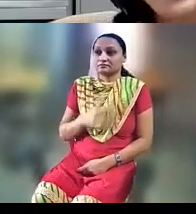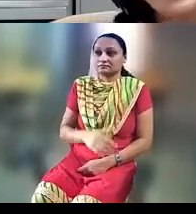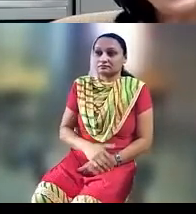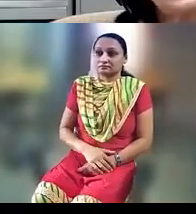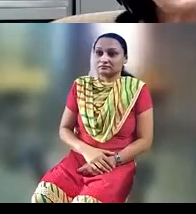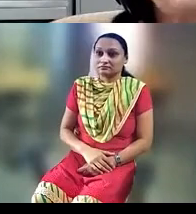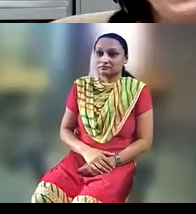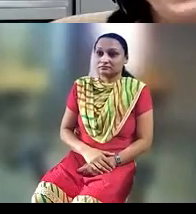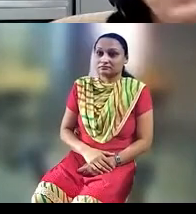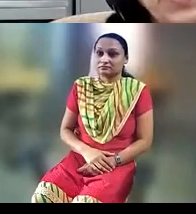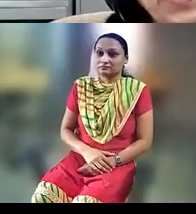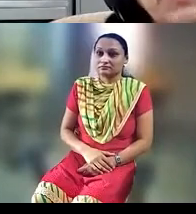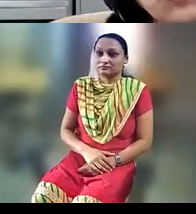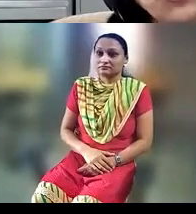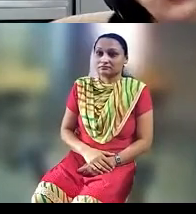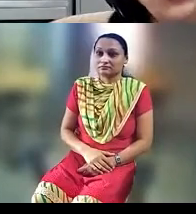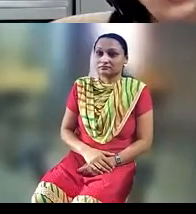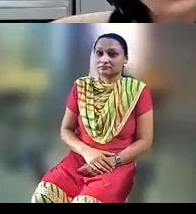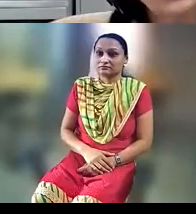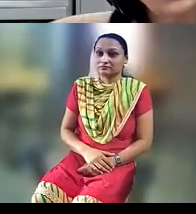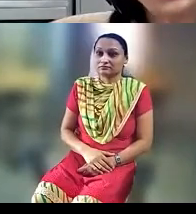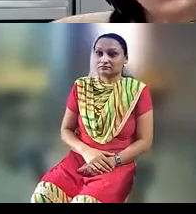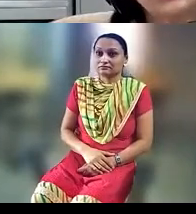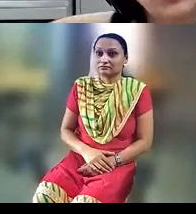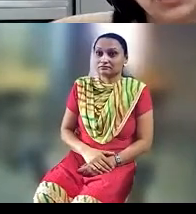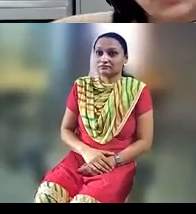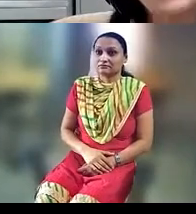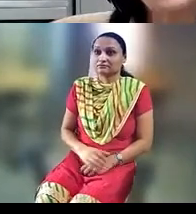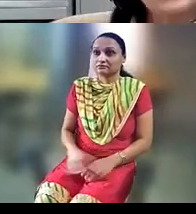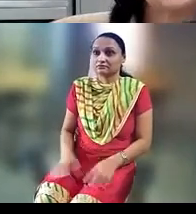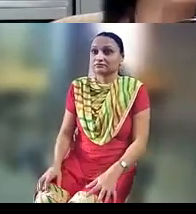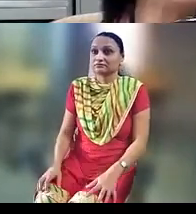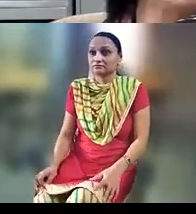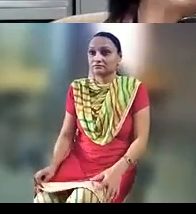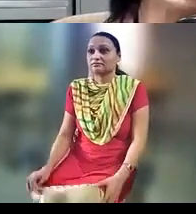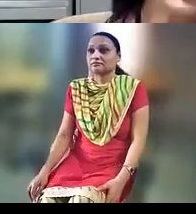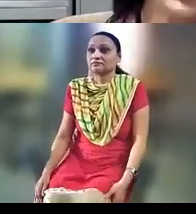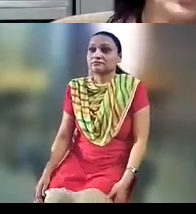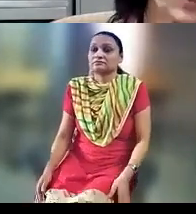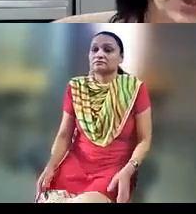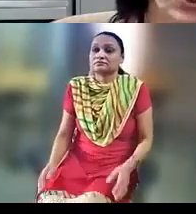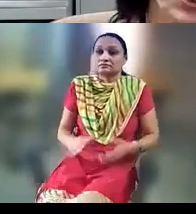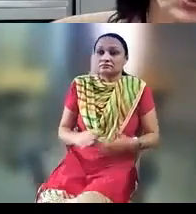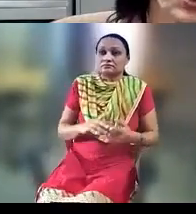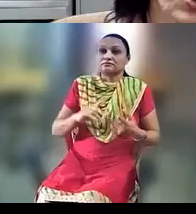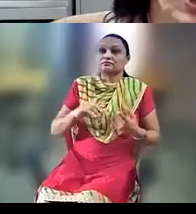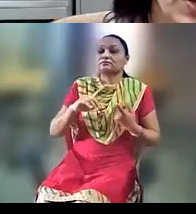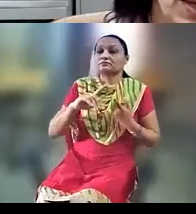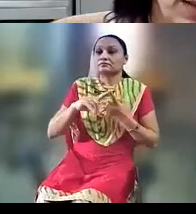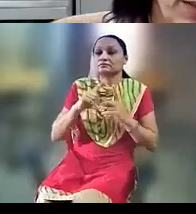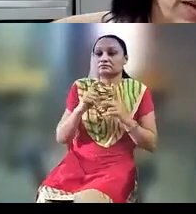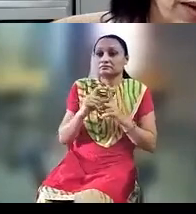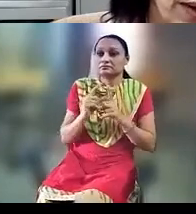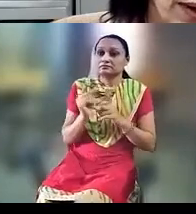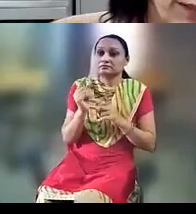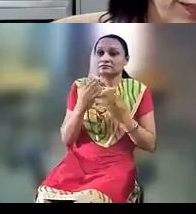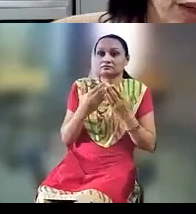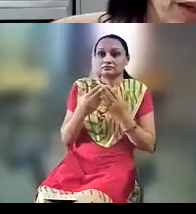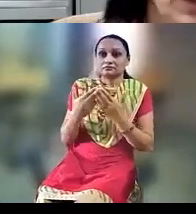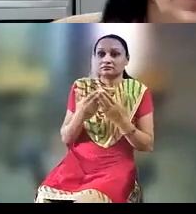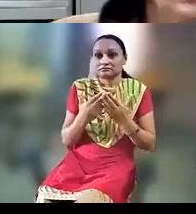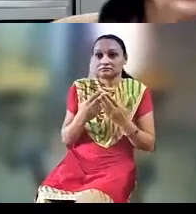अब हम आते हैं कि पैंडेमिक ने बच्चों की एजुकेशन, स्पेशली चिल्ड्रन विद डिसेबिलिटीज के एजुकेशन को कैसे इम्पैक्ट किया